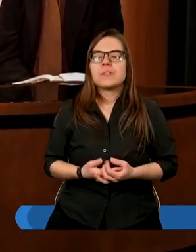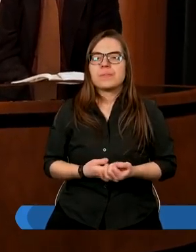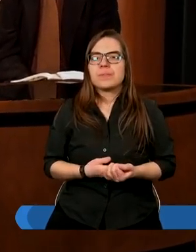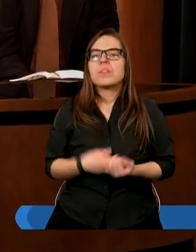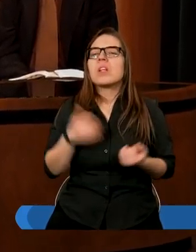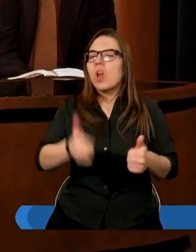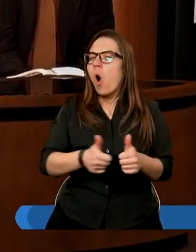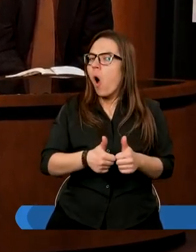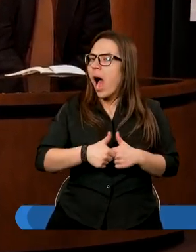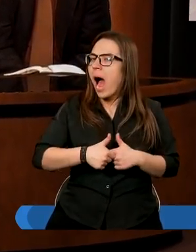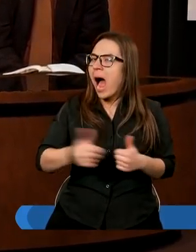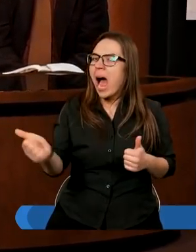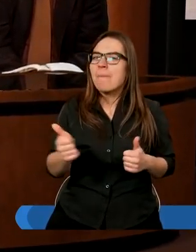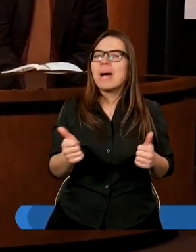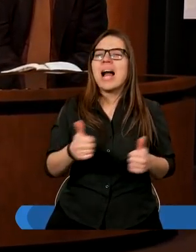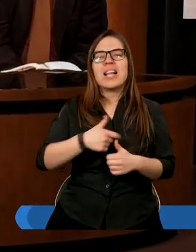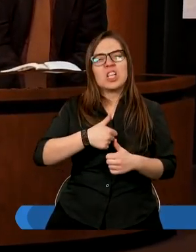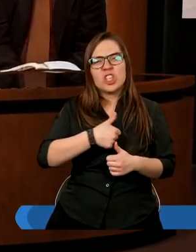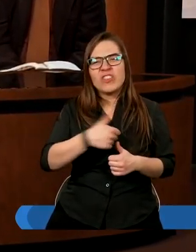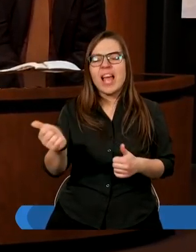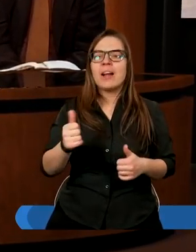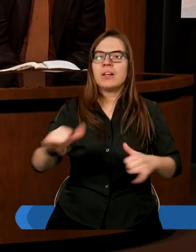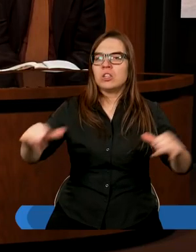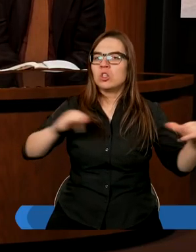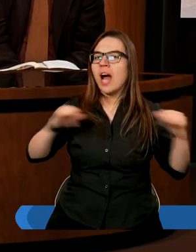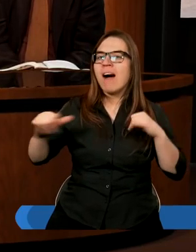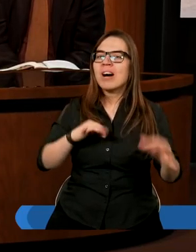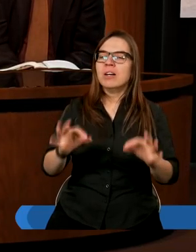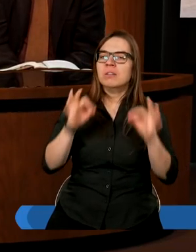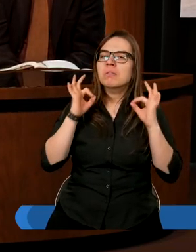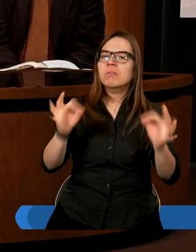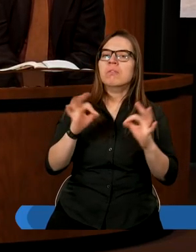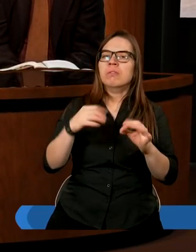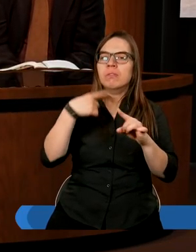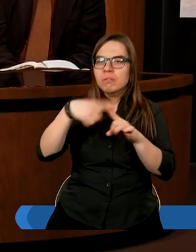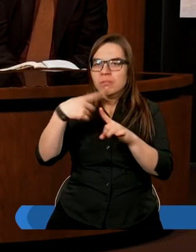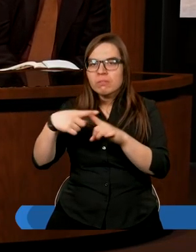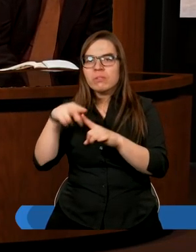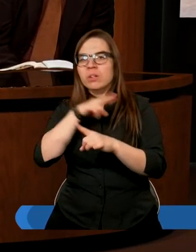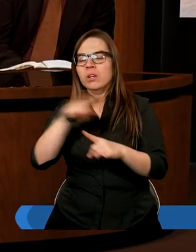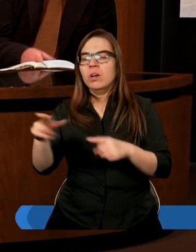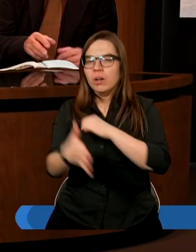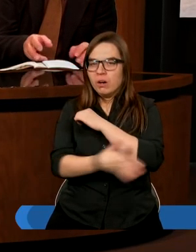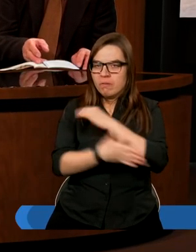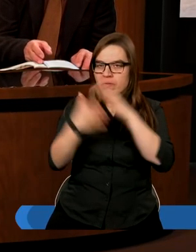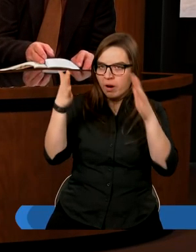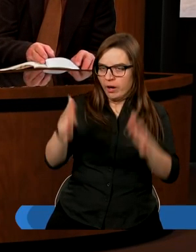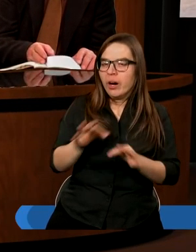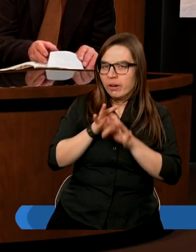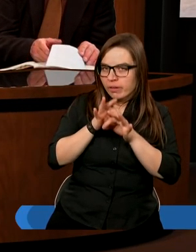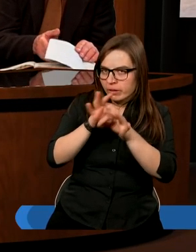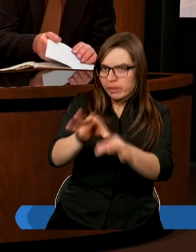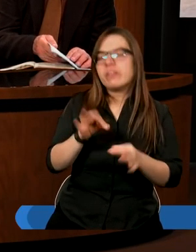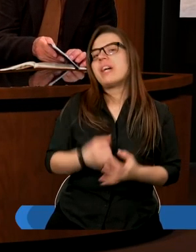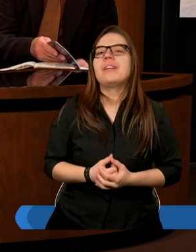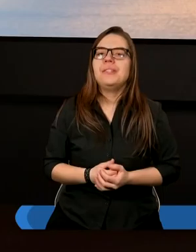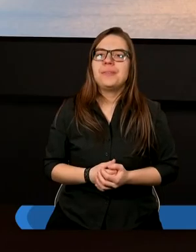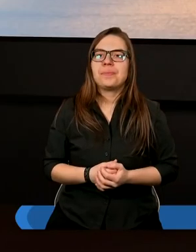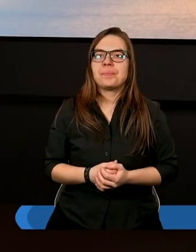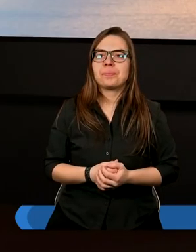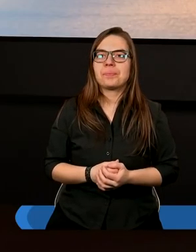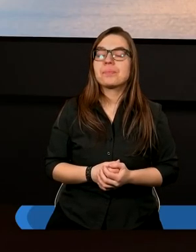apel, abyśmy, aby jako dobrzy szafarze Chrystusa właśnie taką postawę zajmowali. Tak.